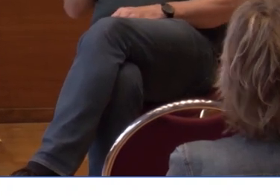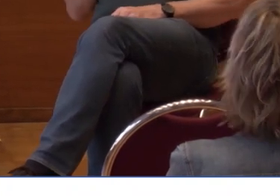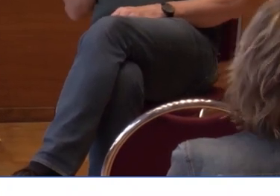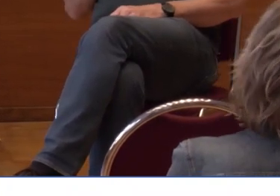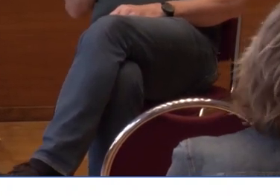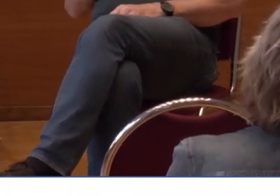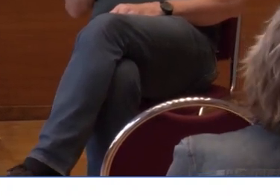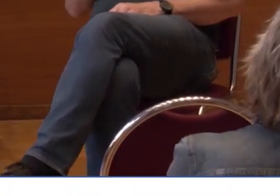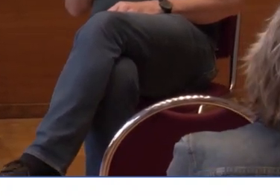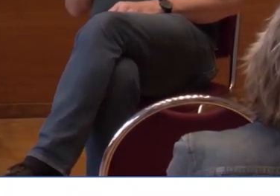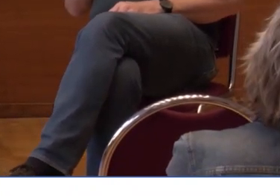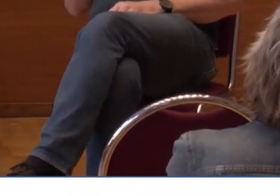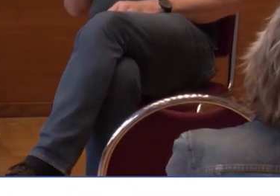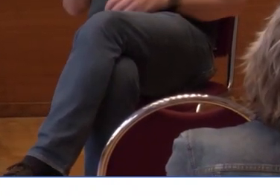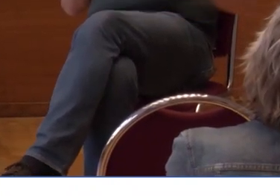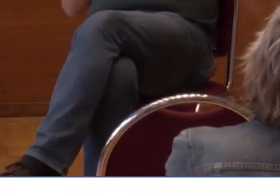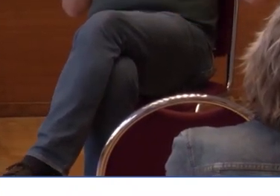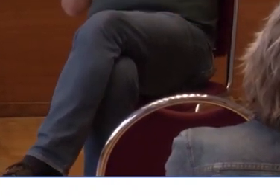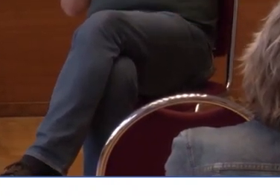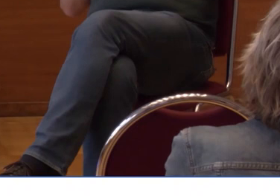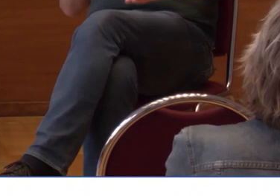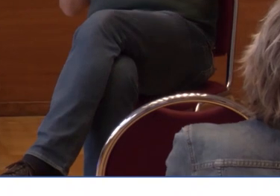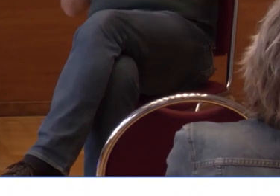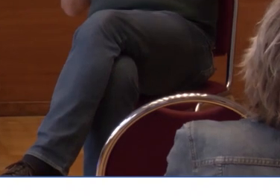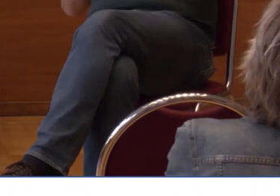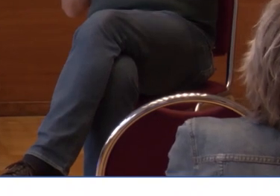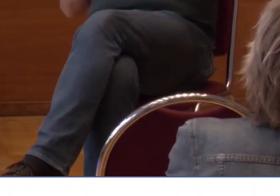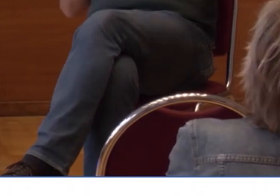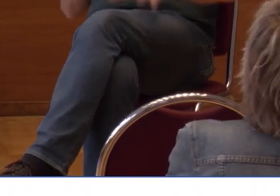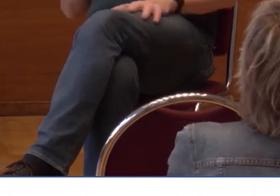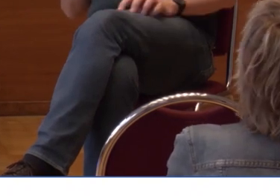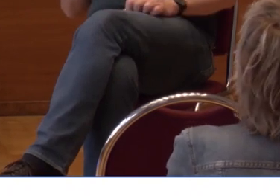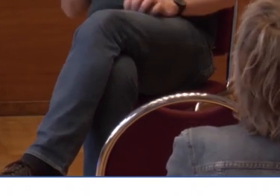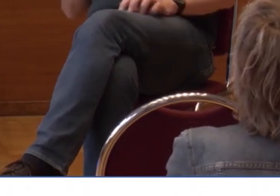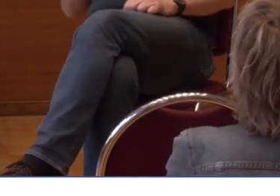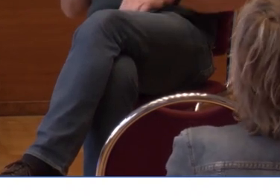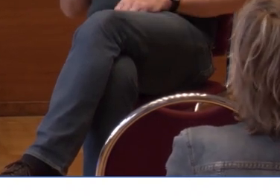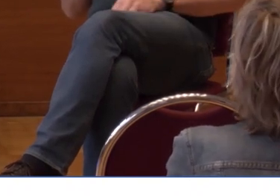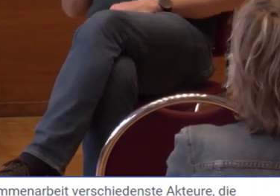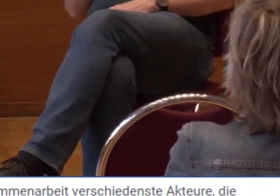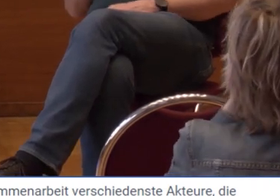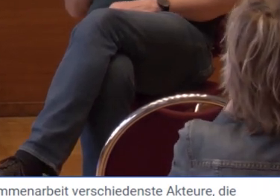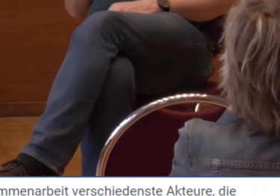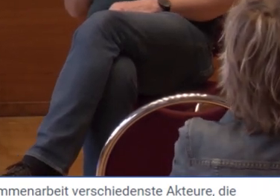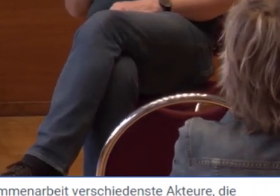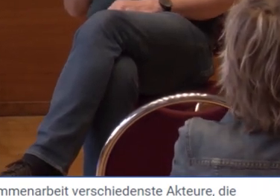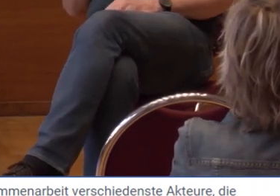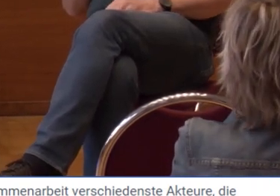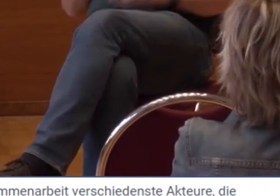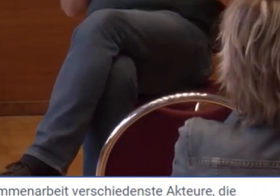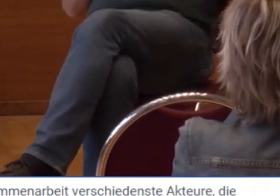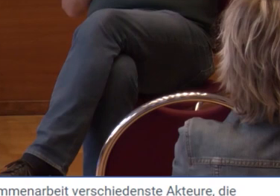und die hat genau dieses Phänomen gehabt zu sagen immer arbeitet zusammen kennt sich so ein bisschen aber eigentlich nicht in den Details